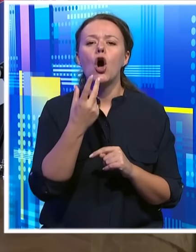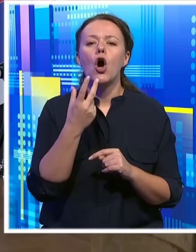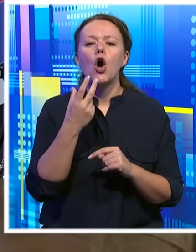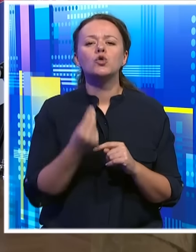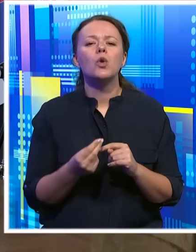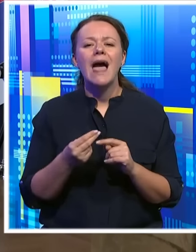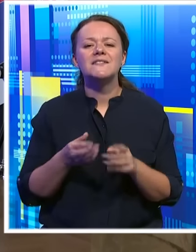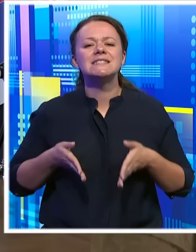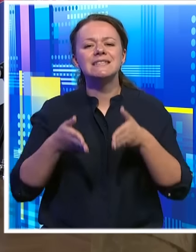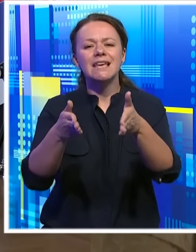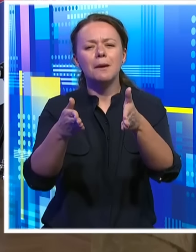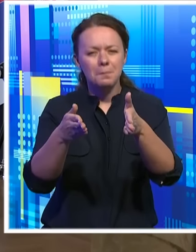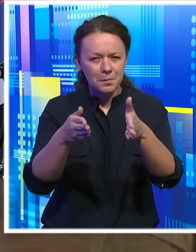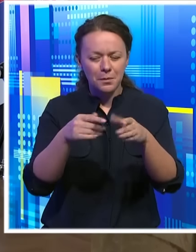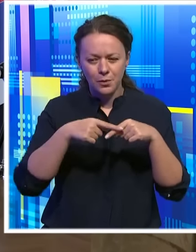ovde.